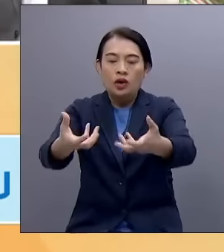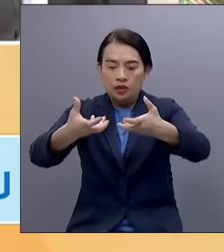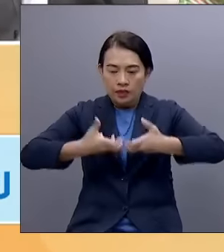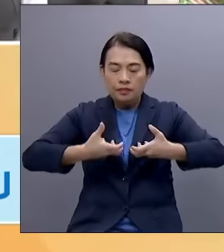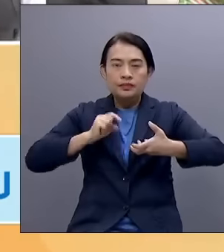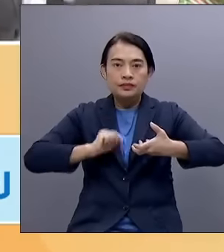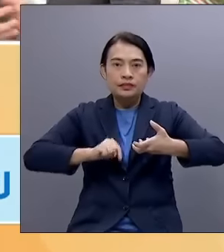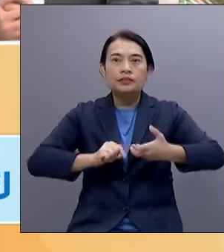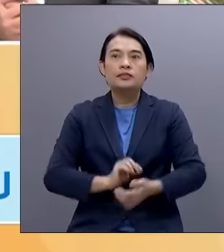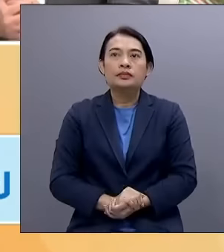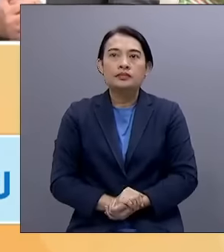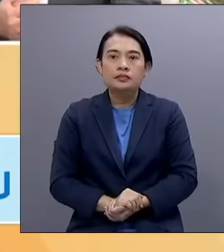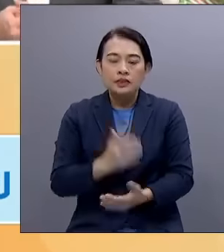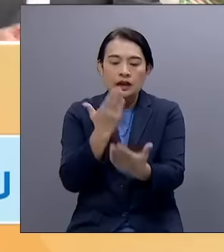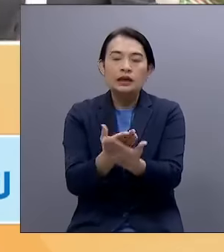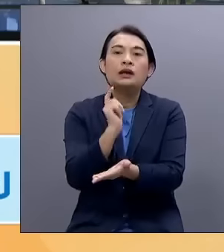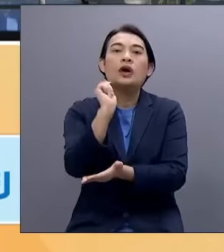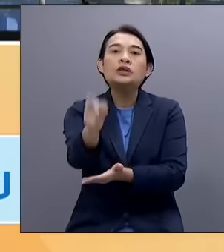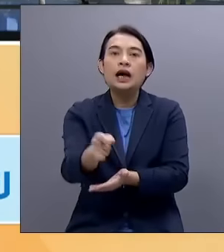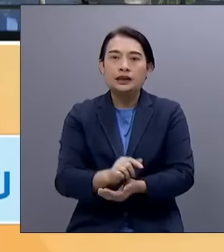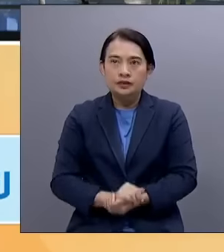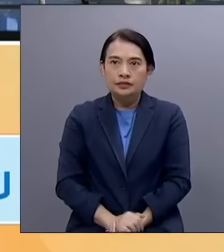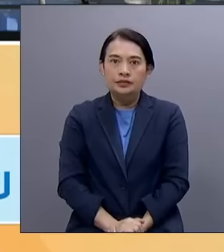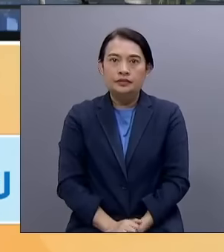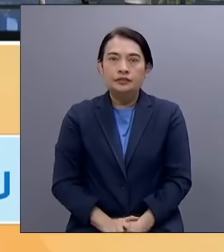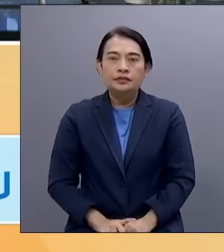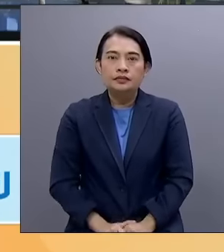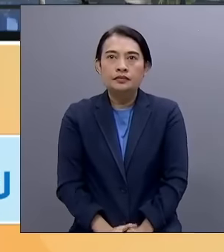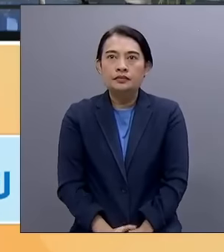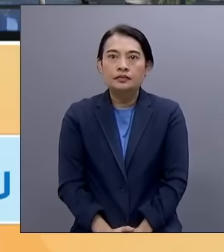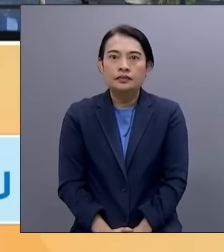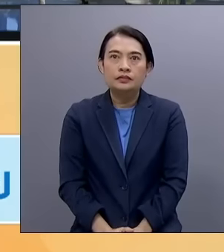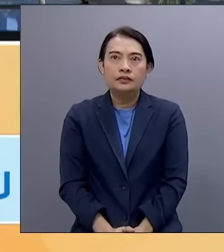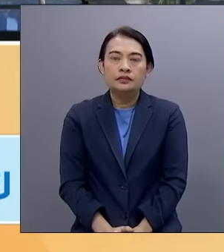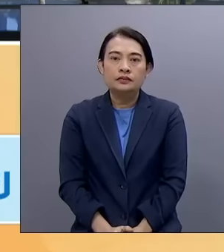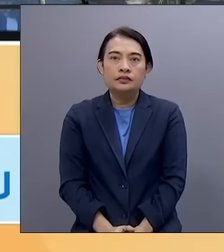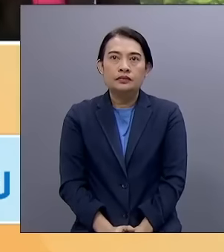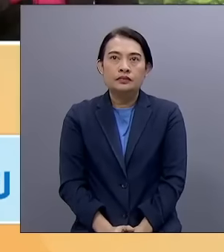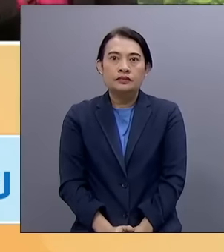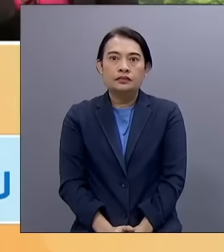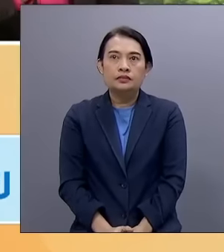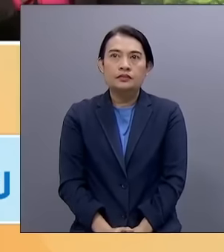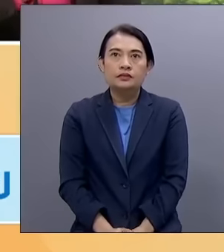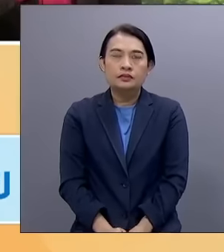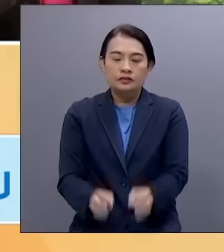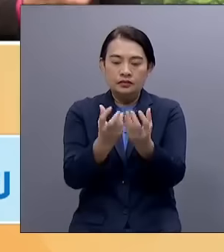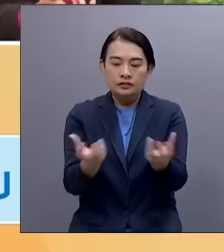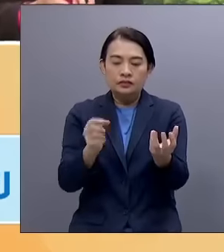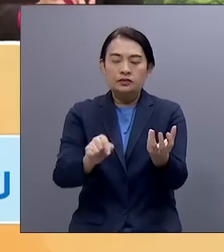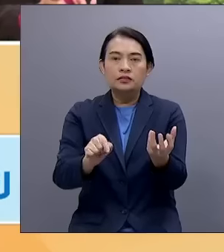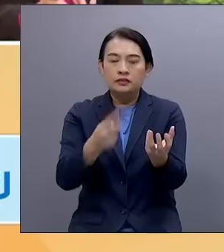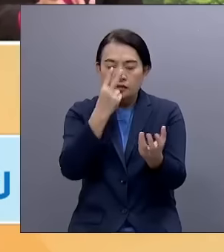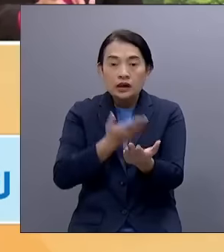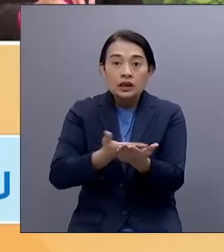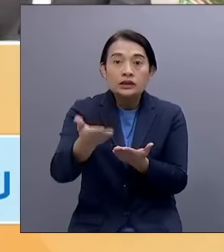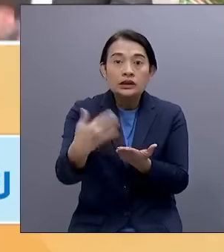มีหน้าที่ในการชำระเงินอพี่พิทีนี้ถ้าเกิดสมมุติว่าอของอ่ะเมื่อกี้พี่พพูดเข้าใจะแต่ทีนี้ถ้าเกิดของสมมุติมันไม่ตรงปกล่ะ